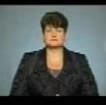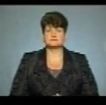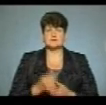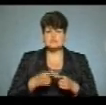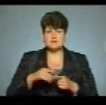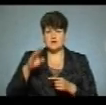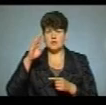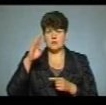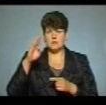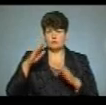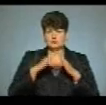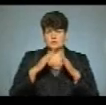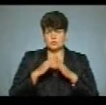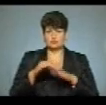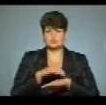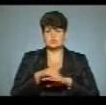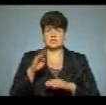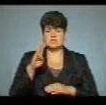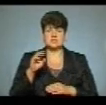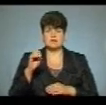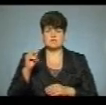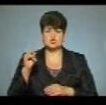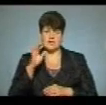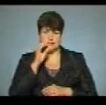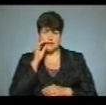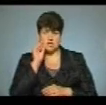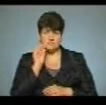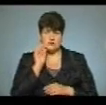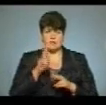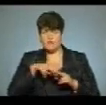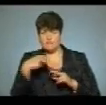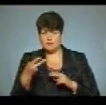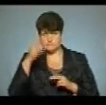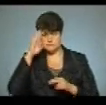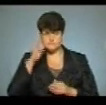Це будинок на бульварі Шевченка, з балкону якого обвалилися перила і випав чоловік.